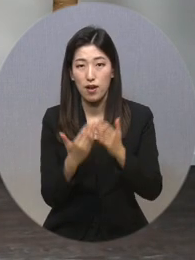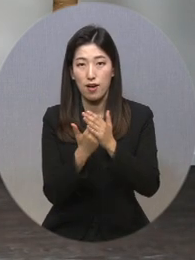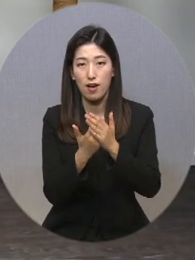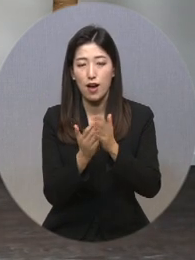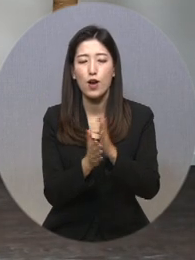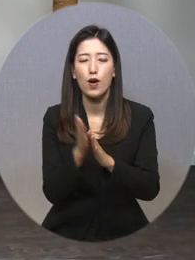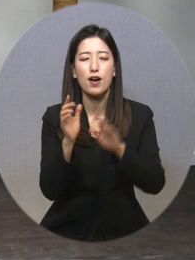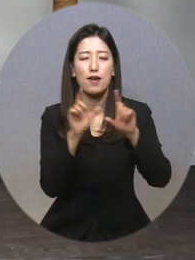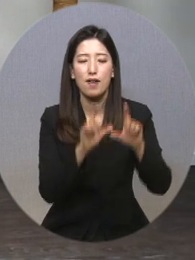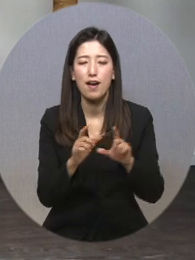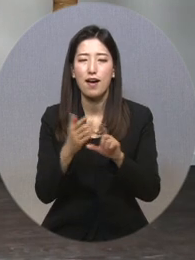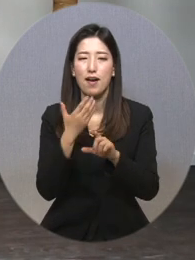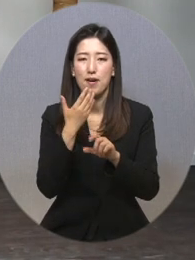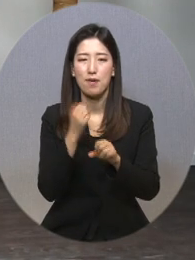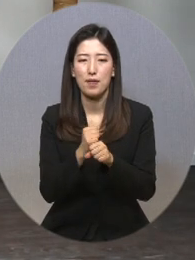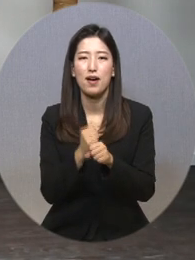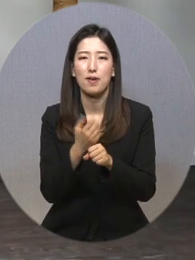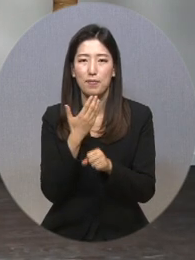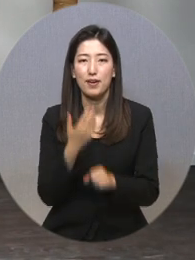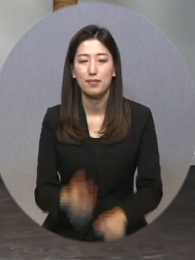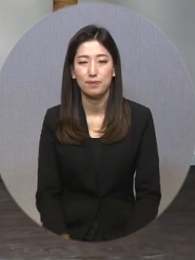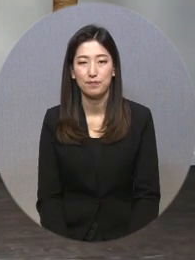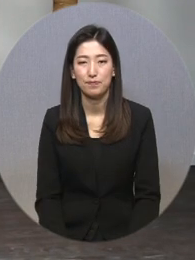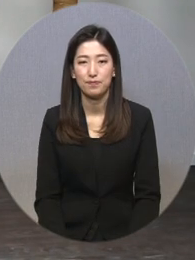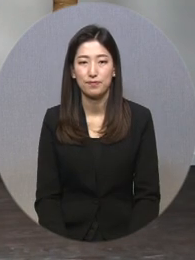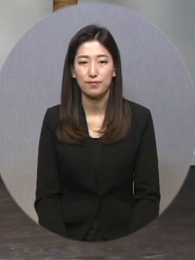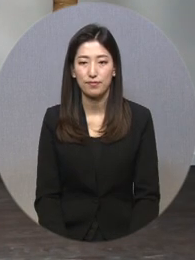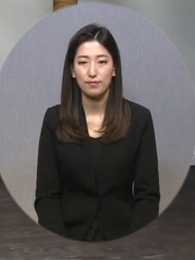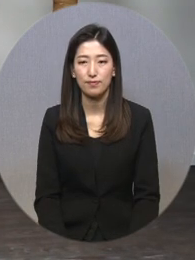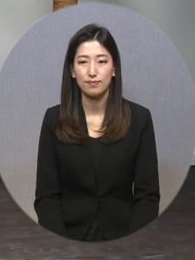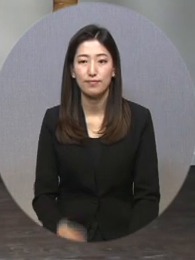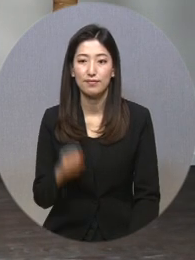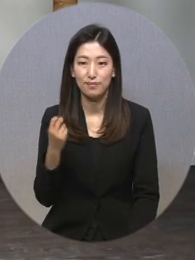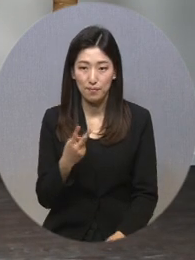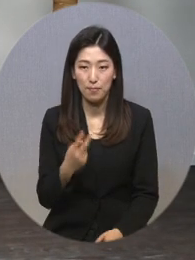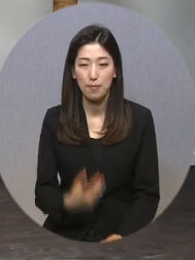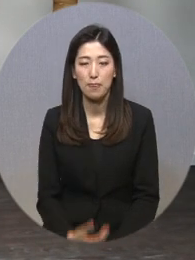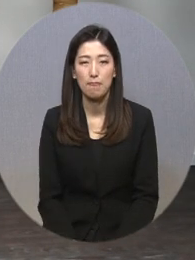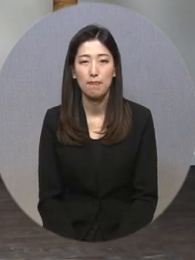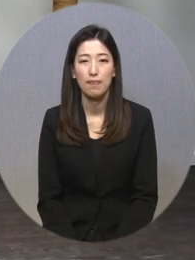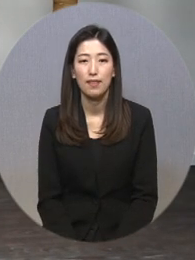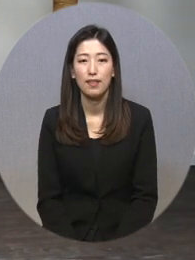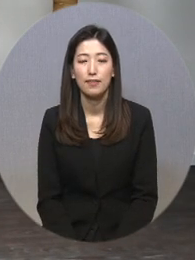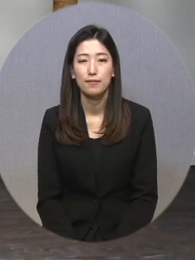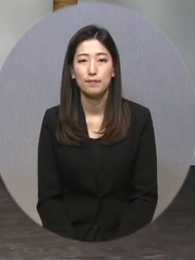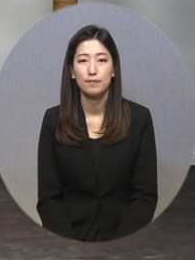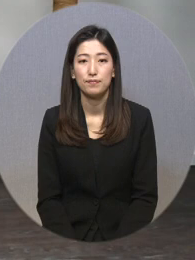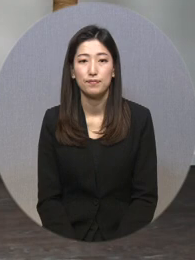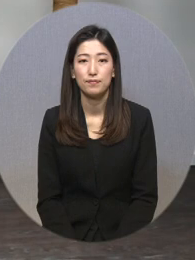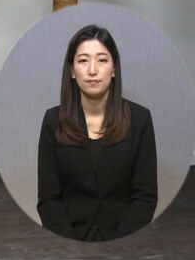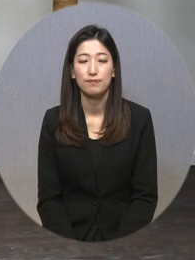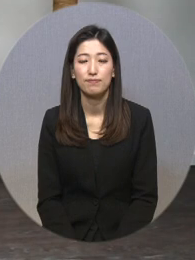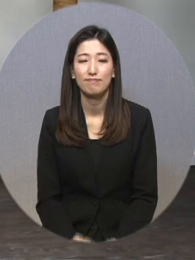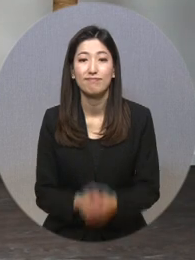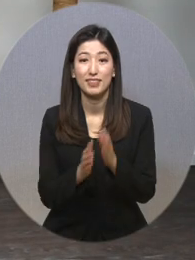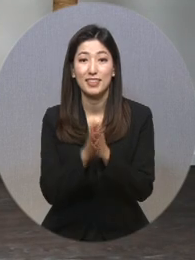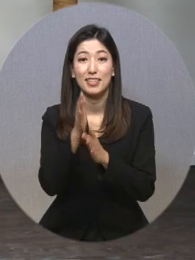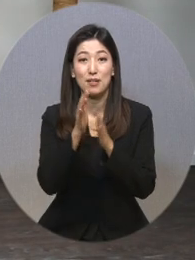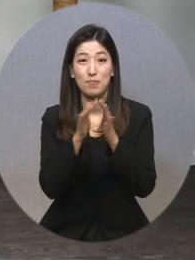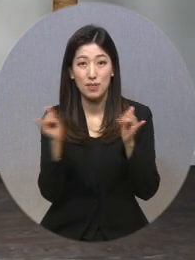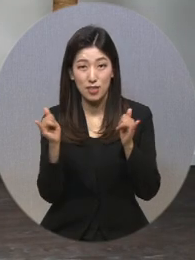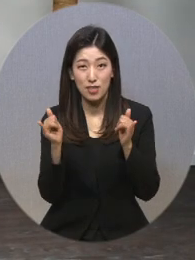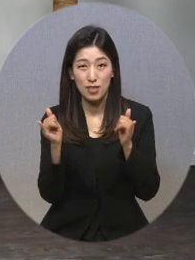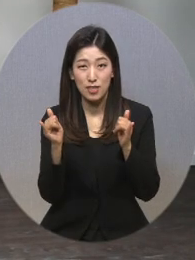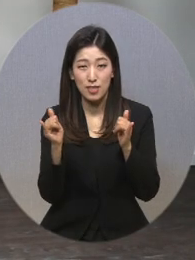삶의 질을 높여갈 수 있다고 생각했습니다. 그리고 무엇보다 사람들이 갖고 있는, 시민들이 갖고 있는 원초적인